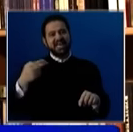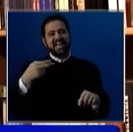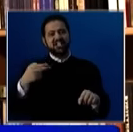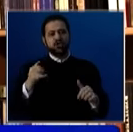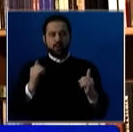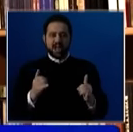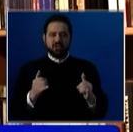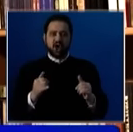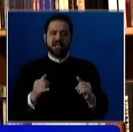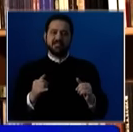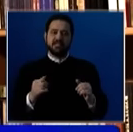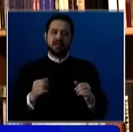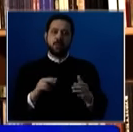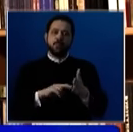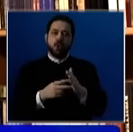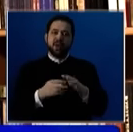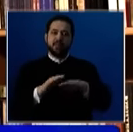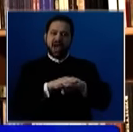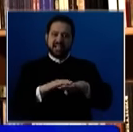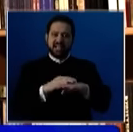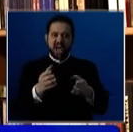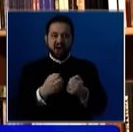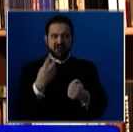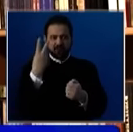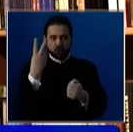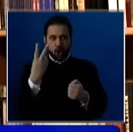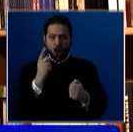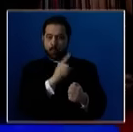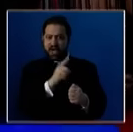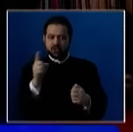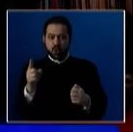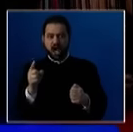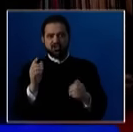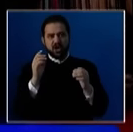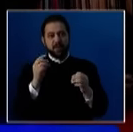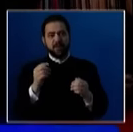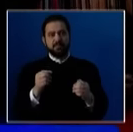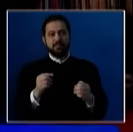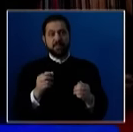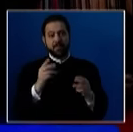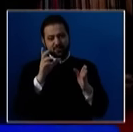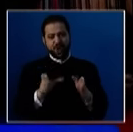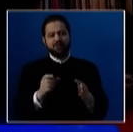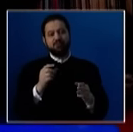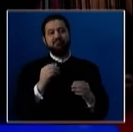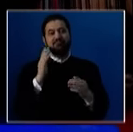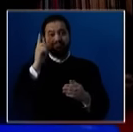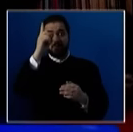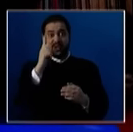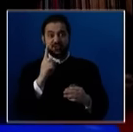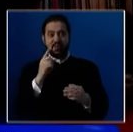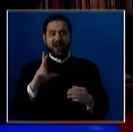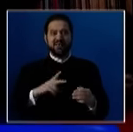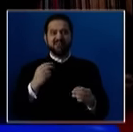această ecuație a iertării, avem, să spunem, două personaje. De fapt, personajul principal e Bunul Dumnezeu, care ne spunea ca un